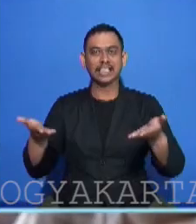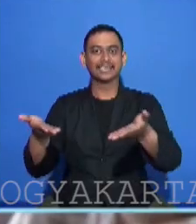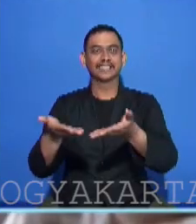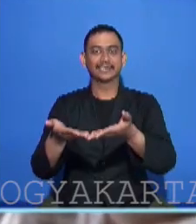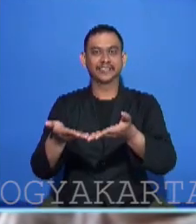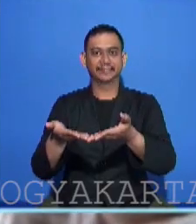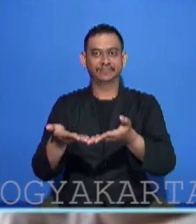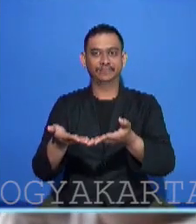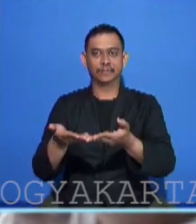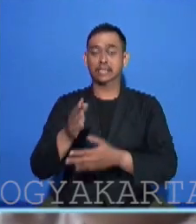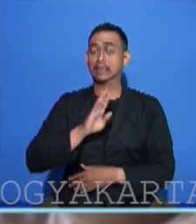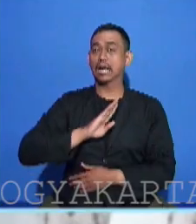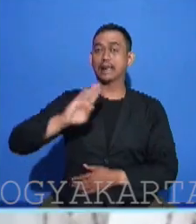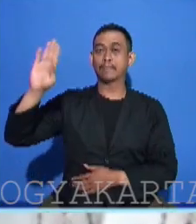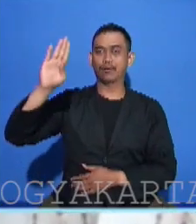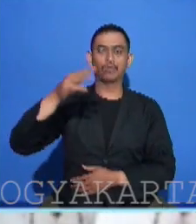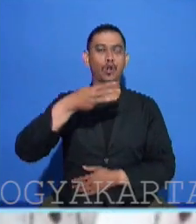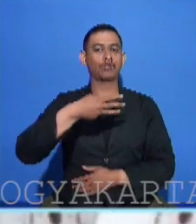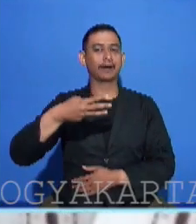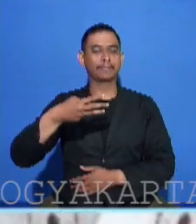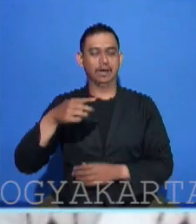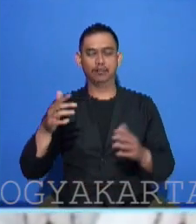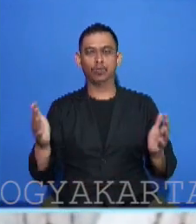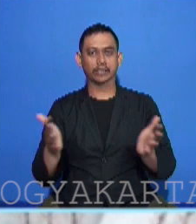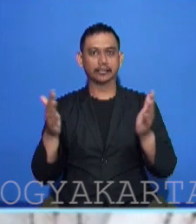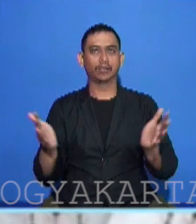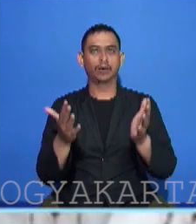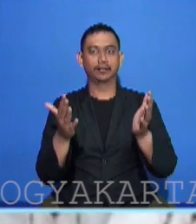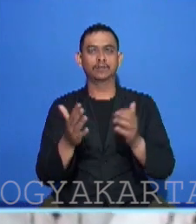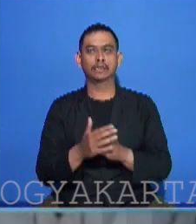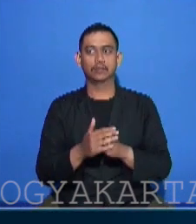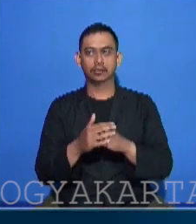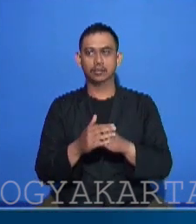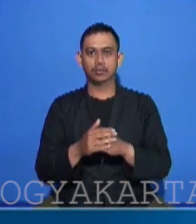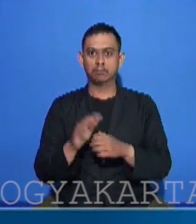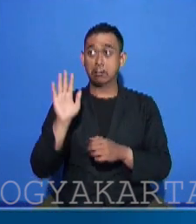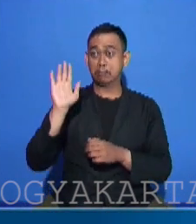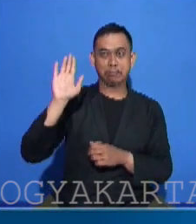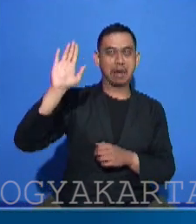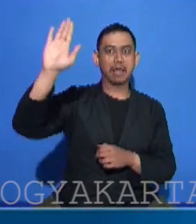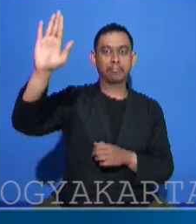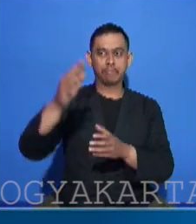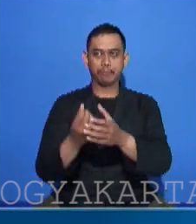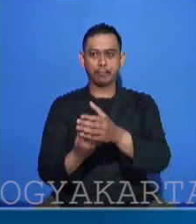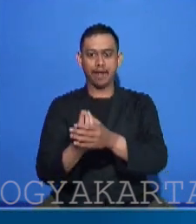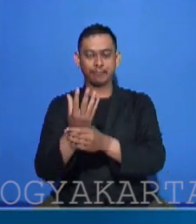maupun kesejahteraan. Untuk ke depan itu pengembangannya